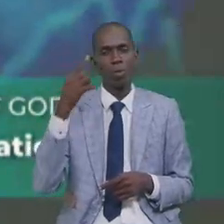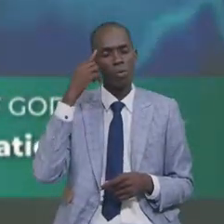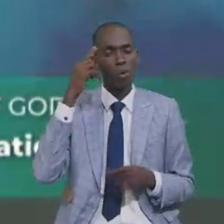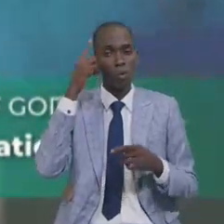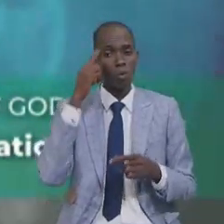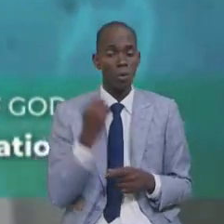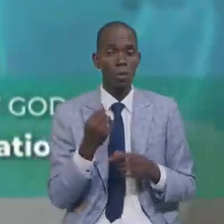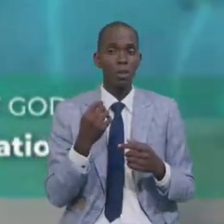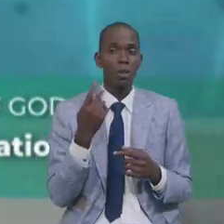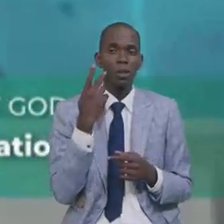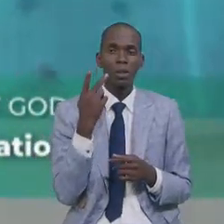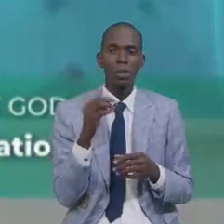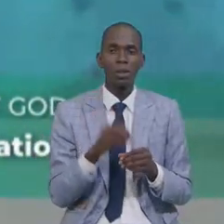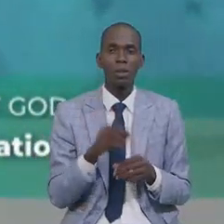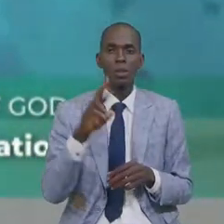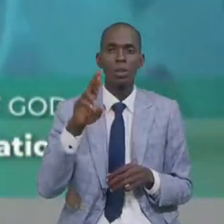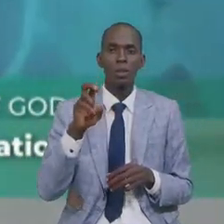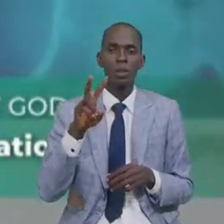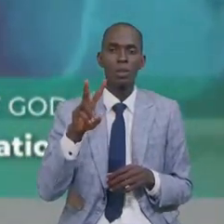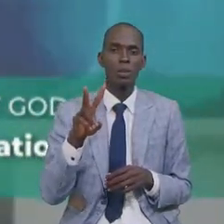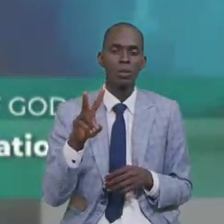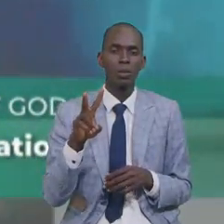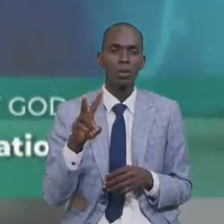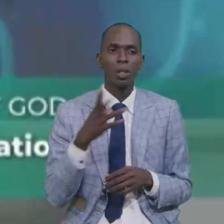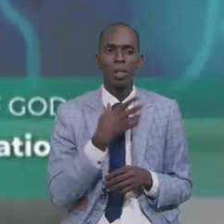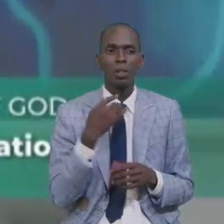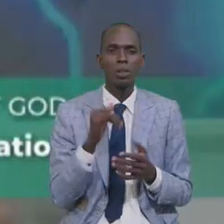pour Moïse, toi et... Maintenant, en Apocalypse,